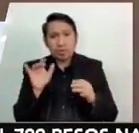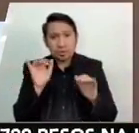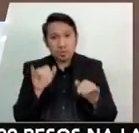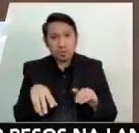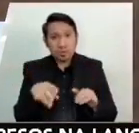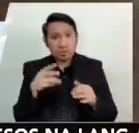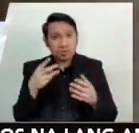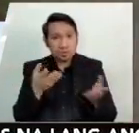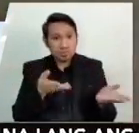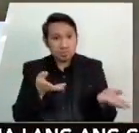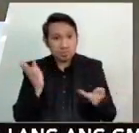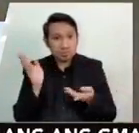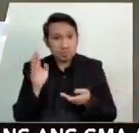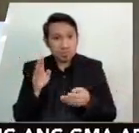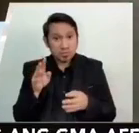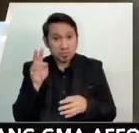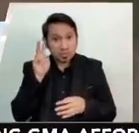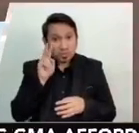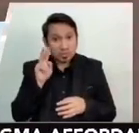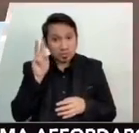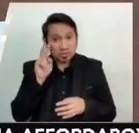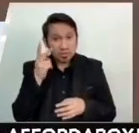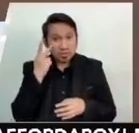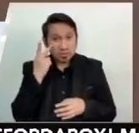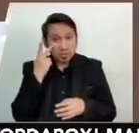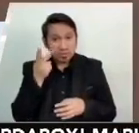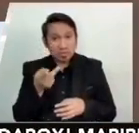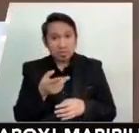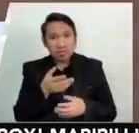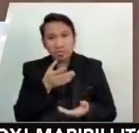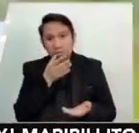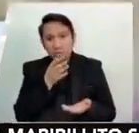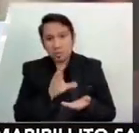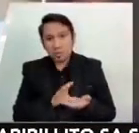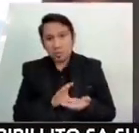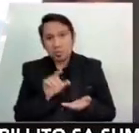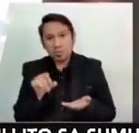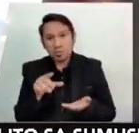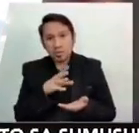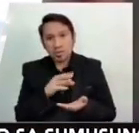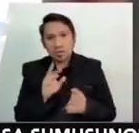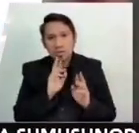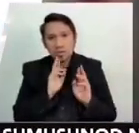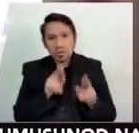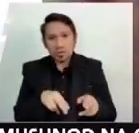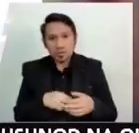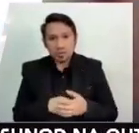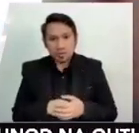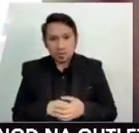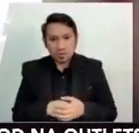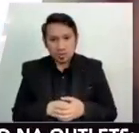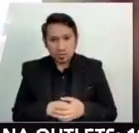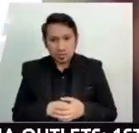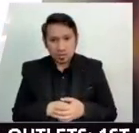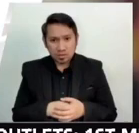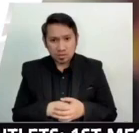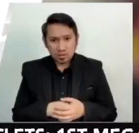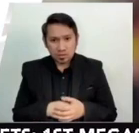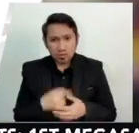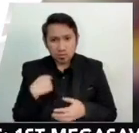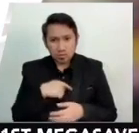video. Nabasa niya raw ang mga komento sa social media at tugon niya, ngayon lang magpasahilo sa mga kuhan ng